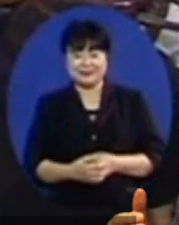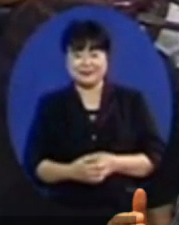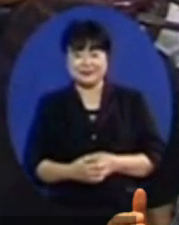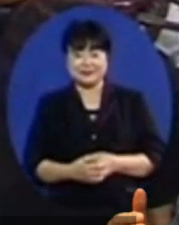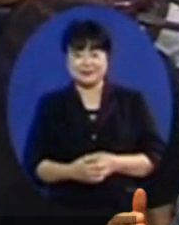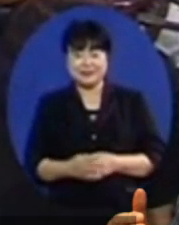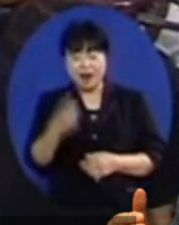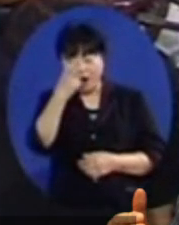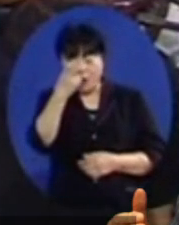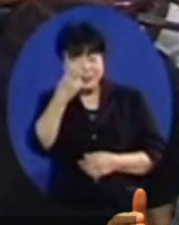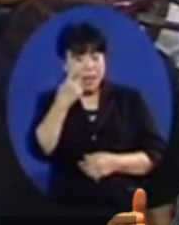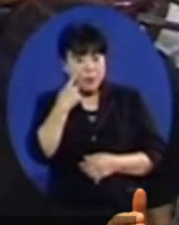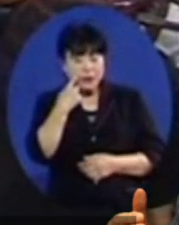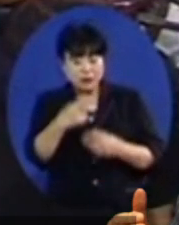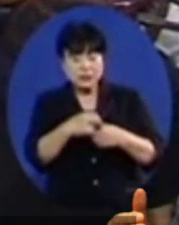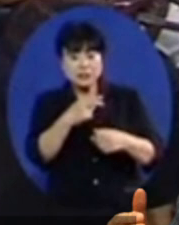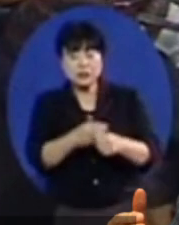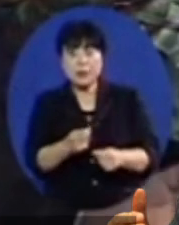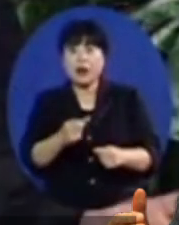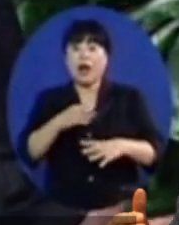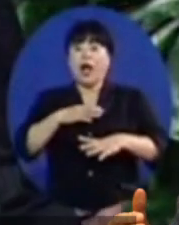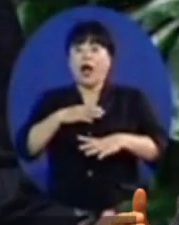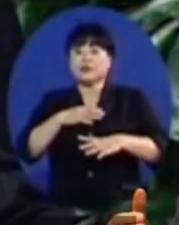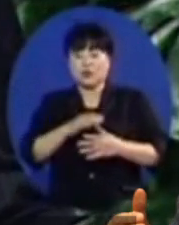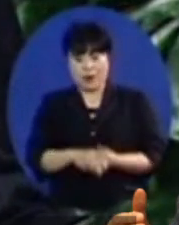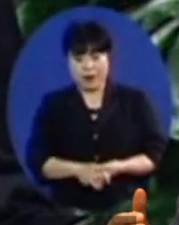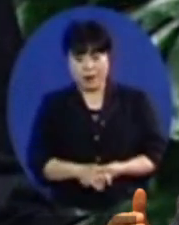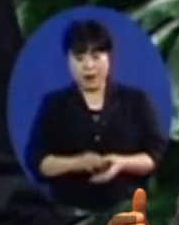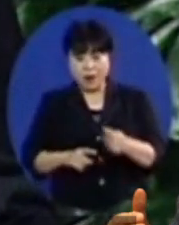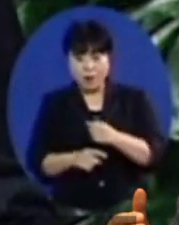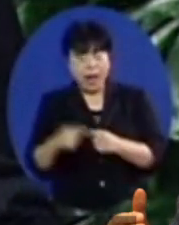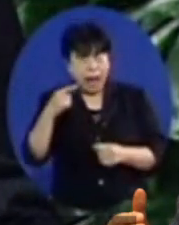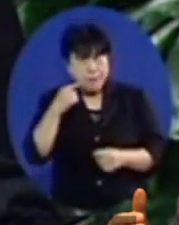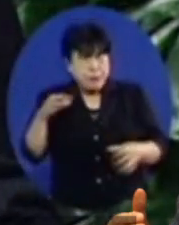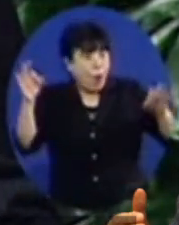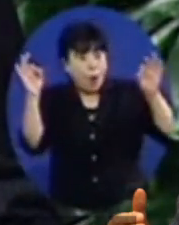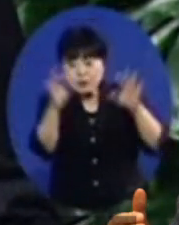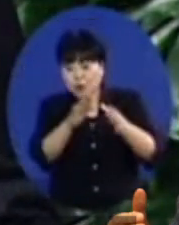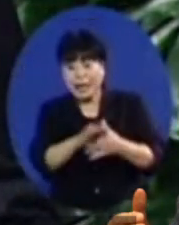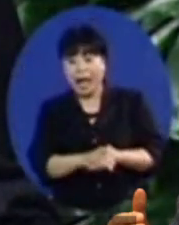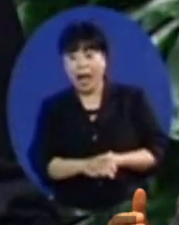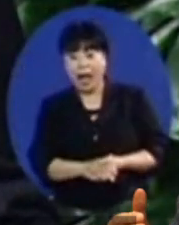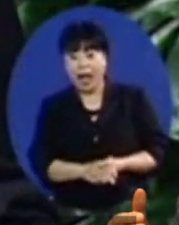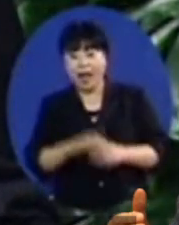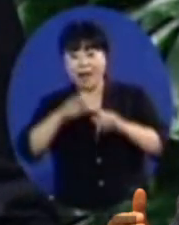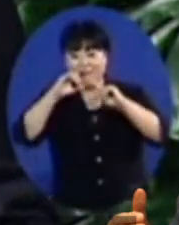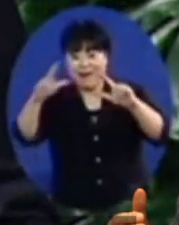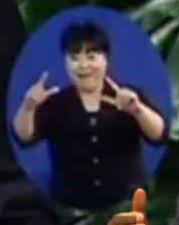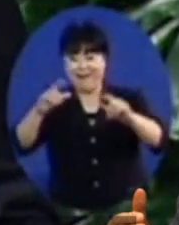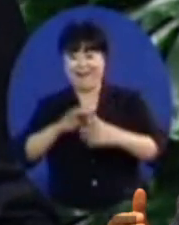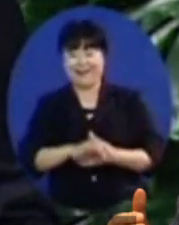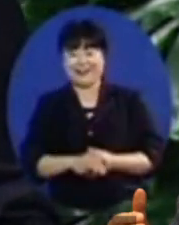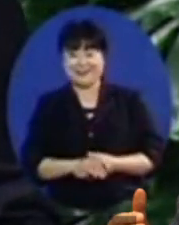치료를 조사를 하러 가보니까 의사가 기절초풍을 해요. 왜냐? 암이 온 데 간 데 없어 사라져버렸어요.